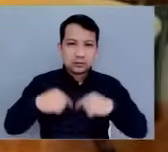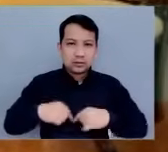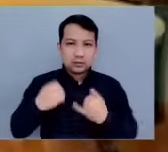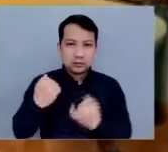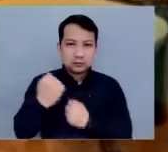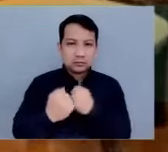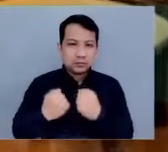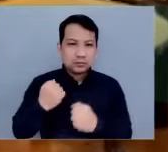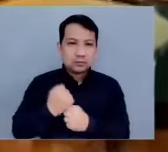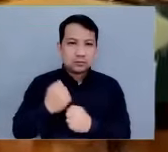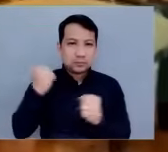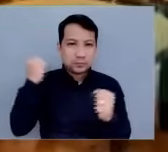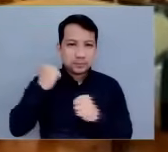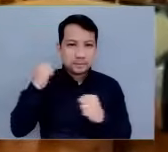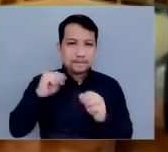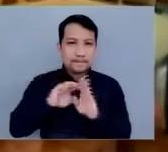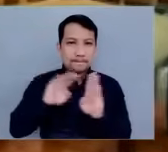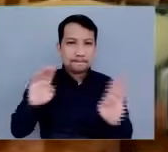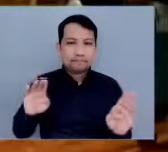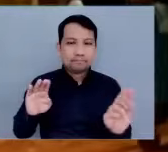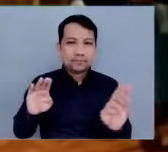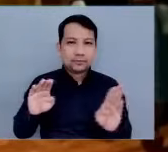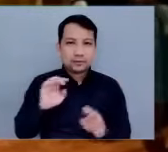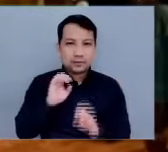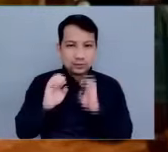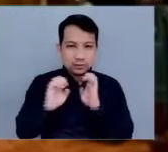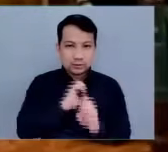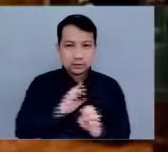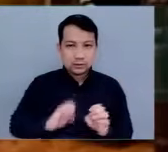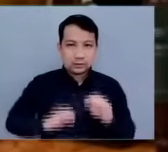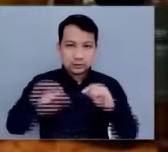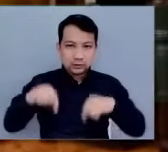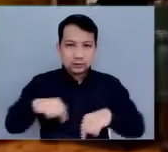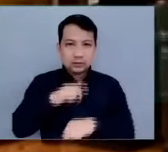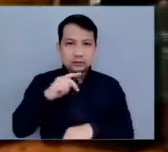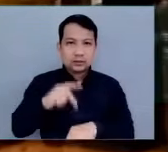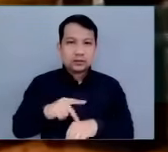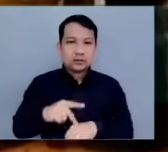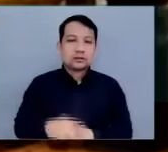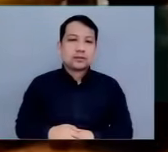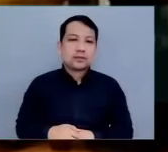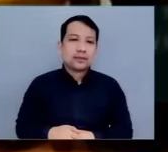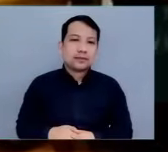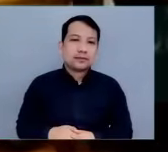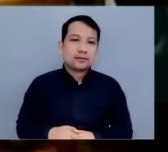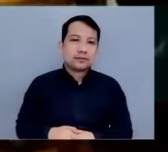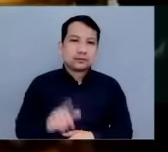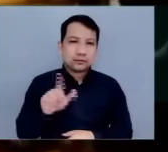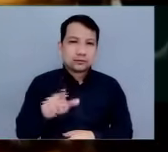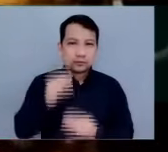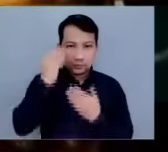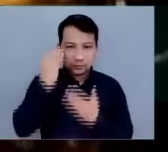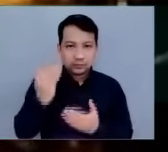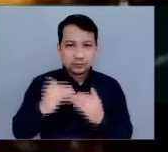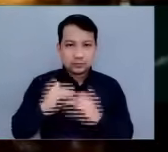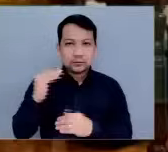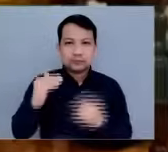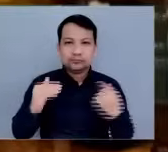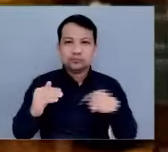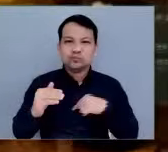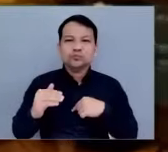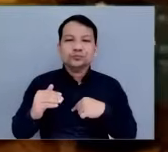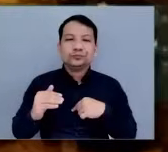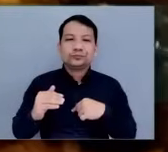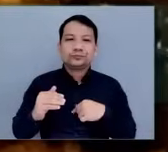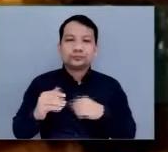ay inaasahan ang pagbubukas na ng Embahada ng Ukraine dito sa Pilipinas. Maya-maya inaantabayan na natin, Ruth,